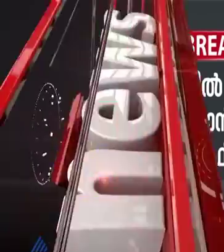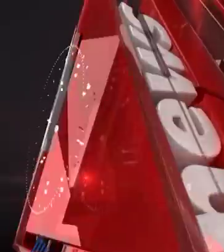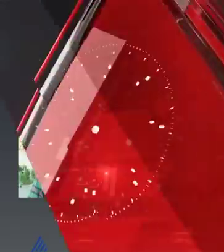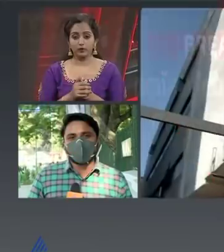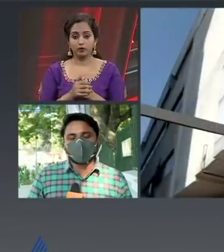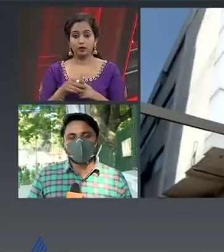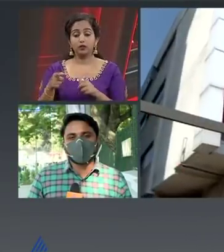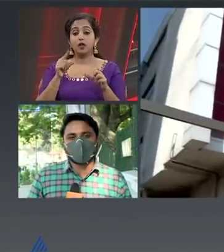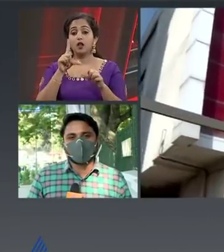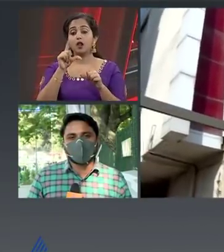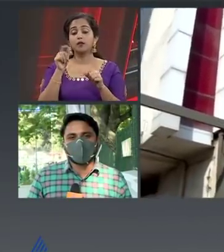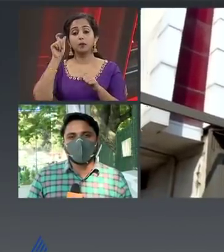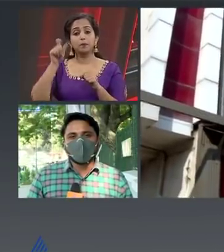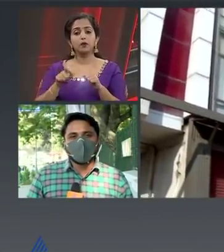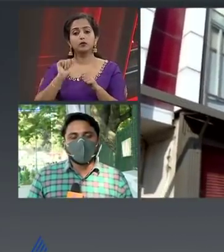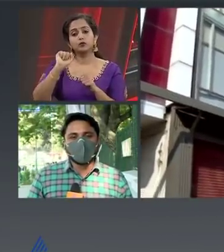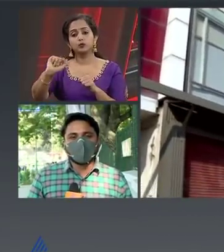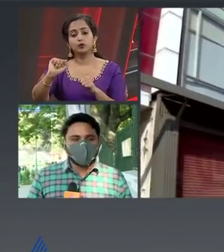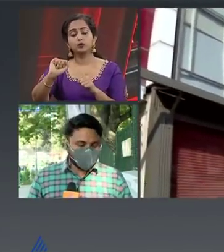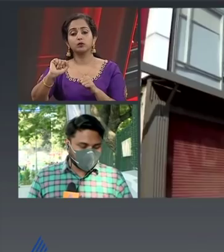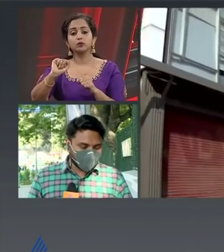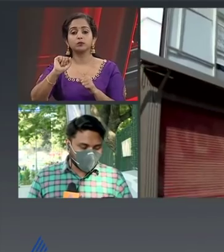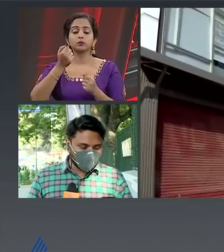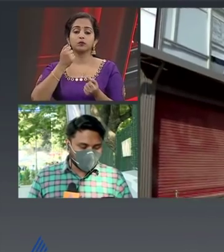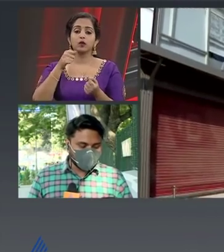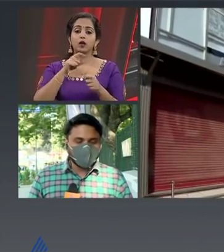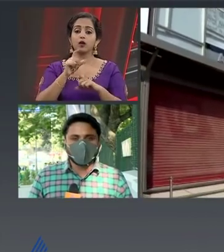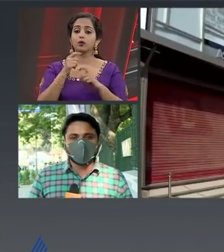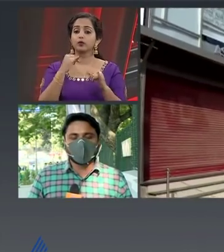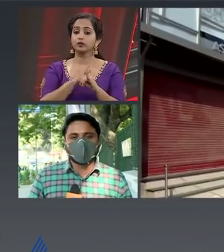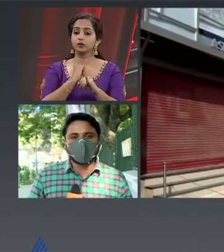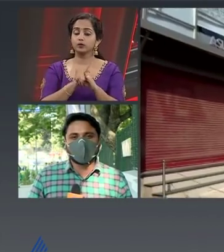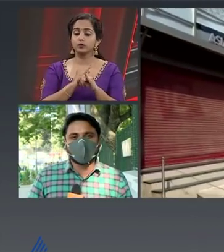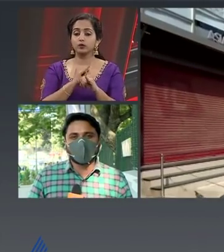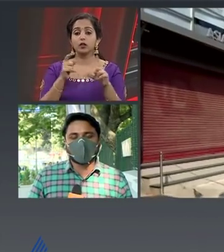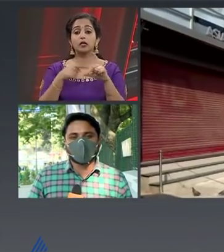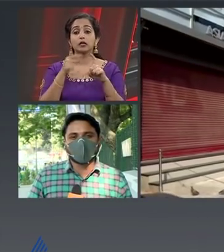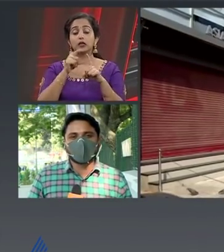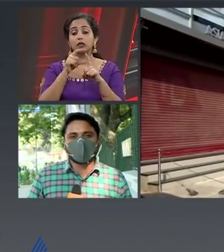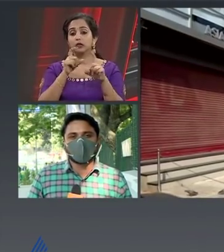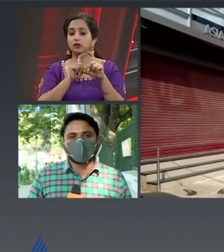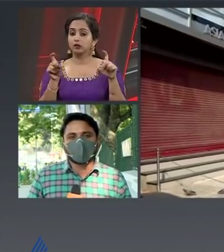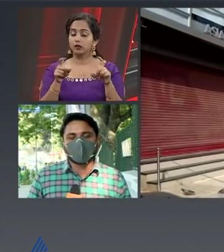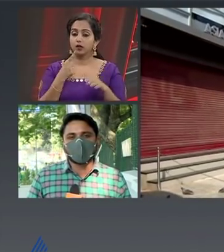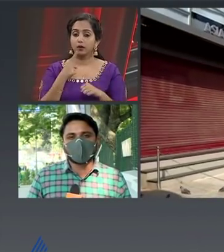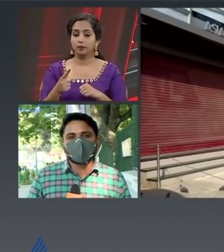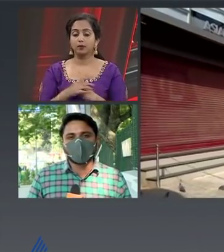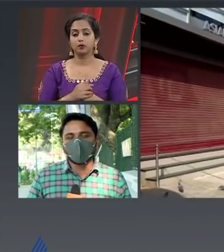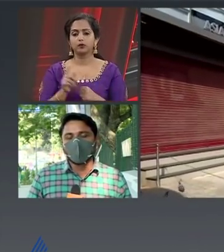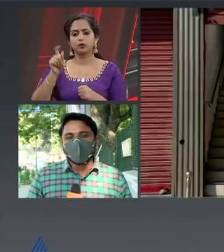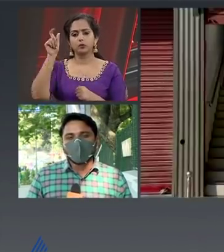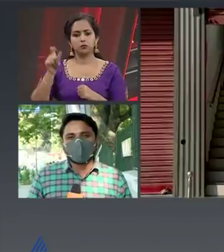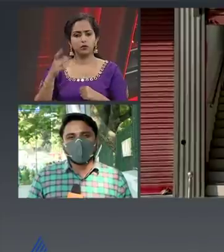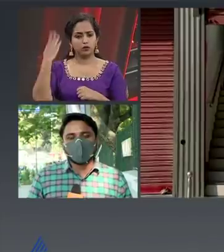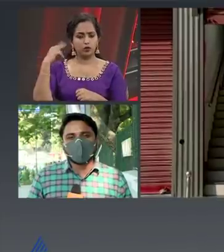ലഫീർ മുഹമ്മദിൻ്റെ ഉടമസ്ഥതയിലുള്ളതാണെന്നാണ് ED വ്യക്തമാക്കുന്നത്. ഈ ലഫീർ മുഹമ്മദിൻ്റെ പേര് ഡോളർ കടത്ത് കേസുമായി ബന്ധപ്പെട്ട് നേരത്തെയും ഉയർന്നു